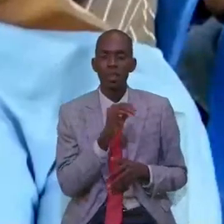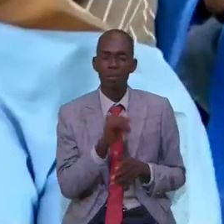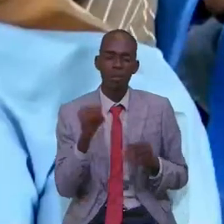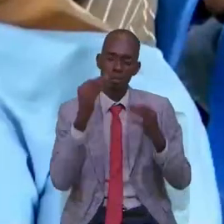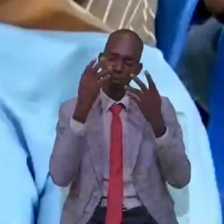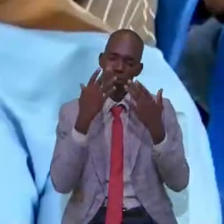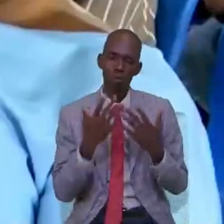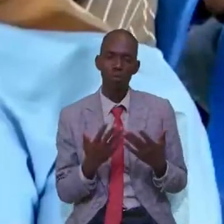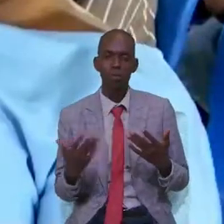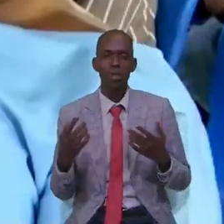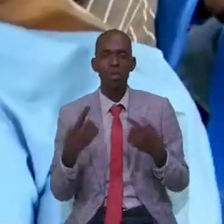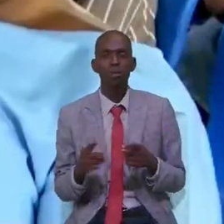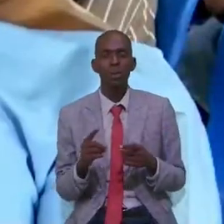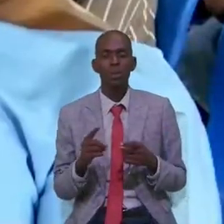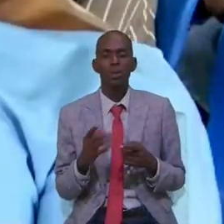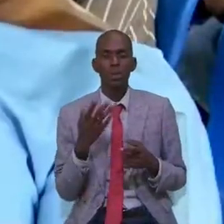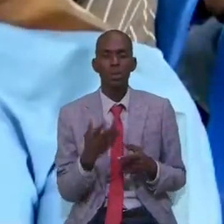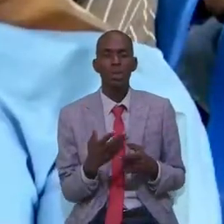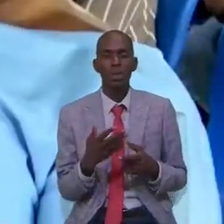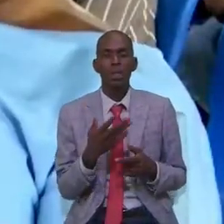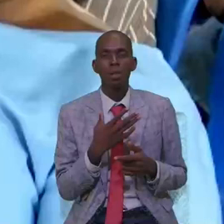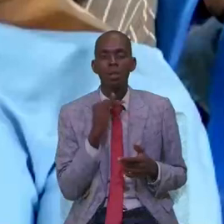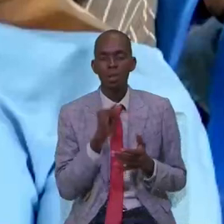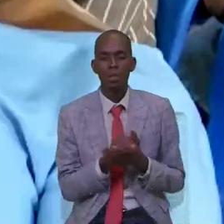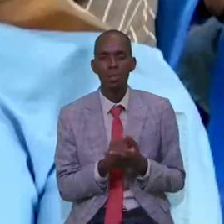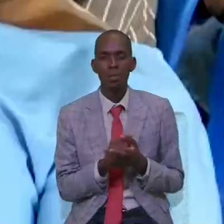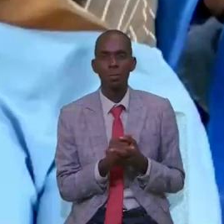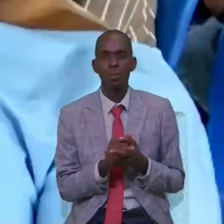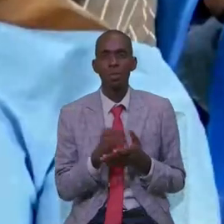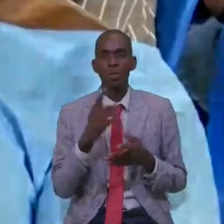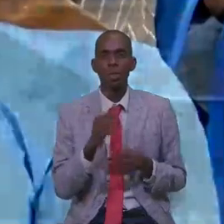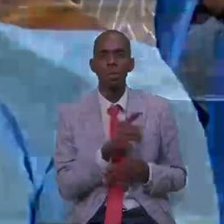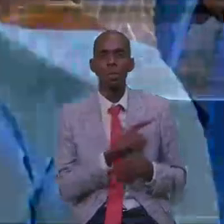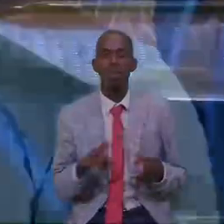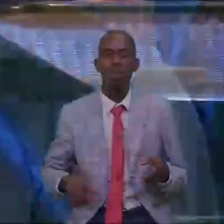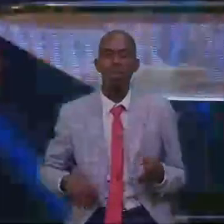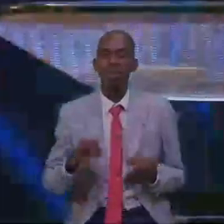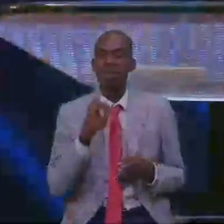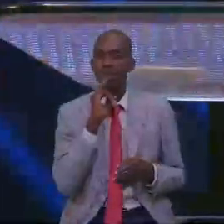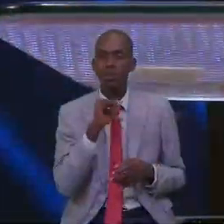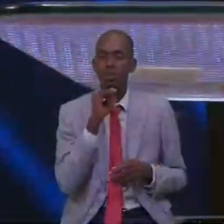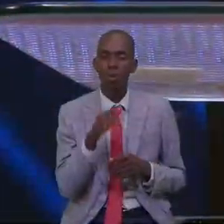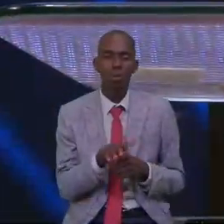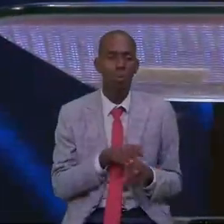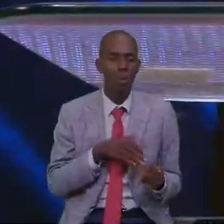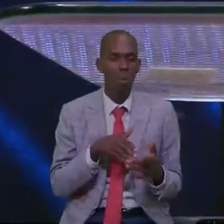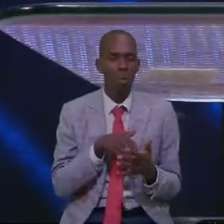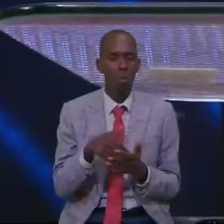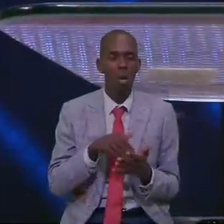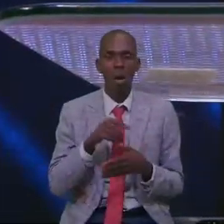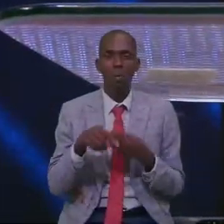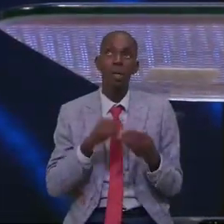Dieu n'a-t-il pas fait cela? Quoique nous sachions que le jour s'approche, le Seigneur ne tarde pas